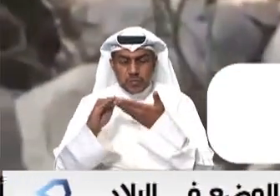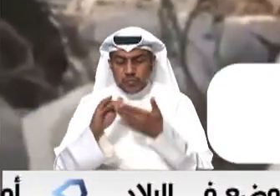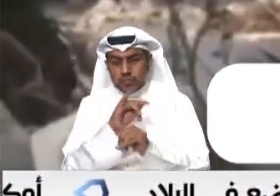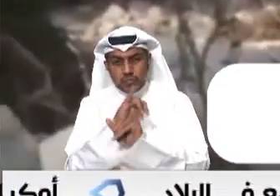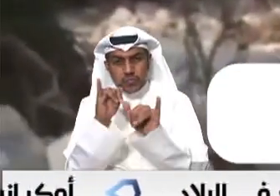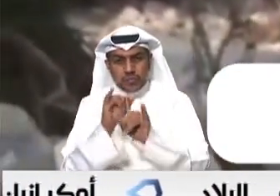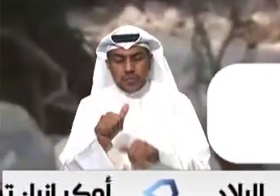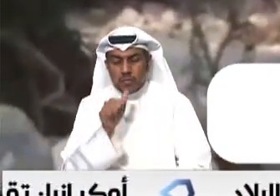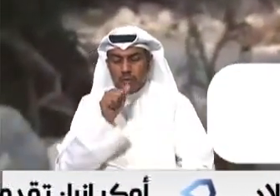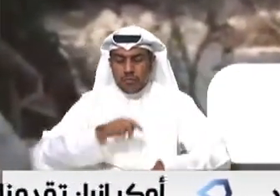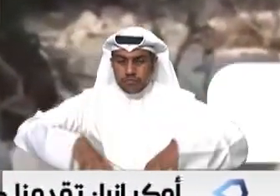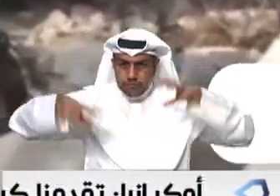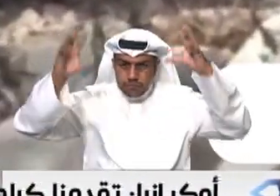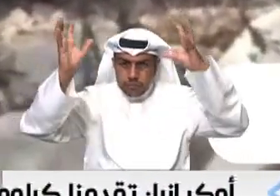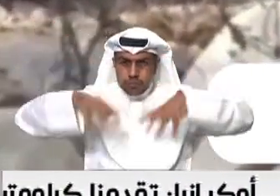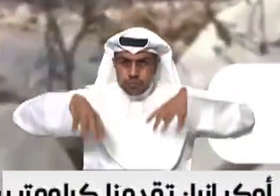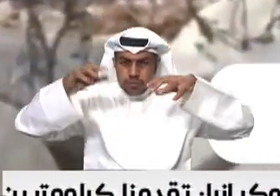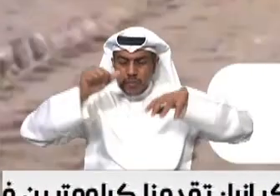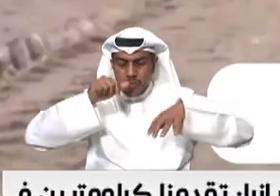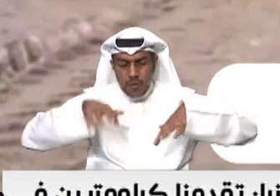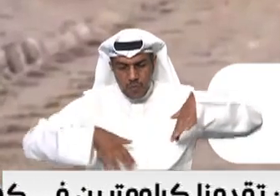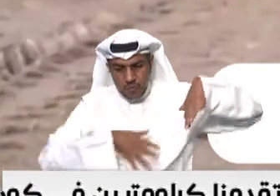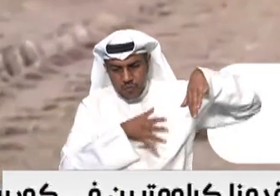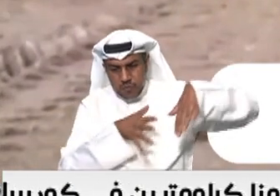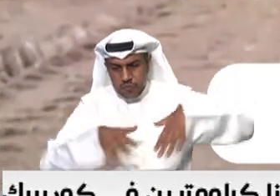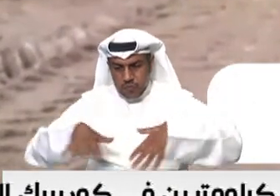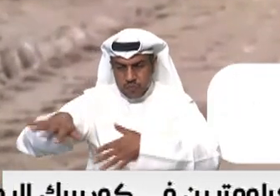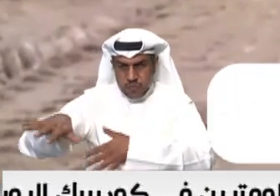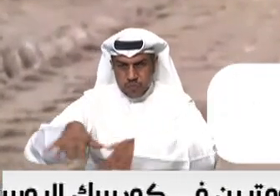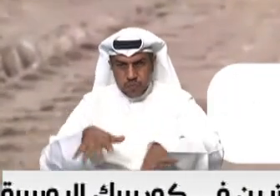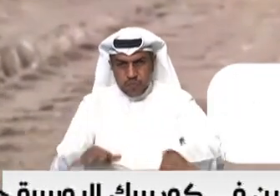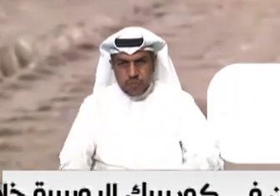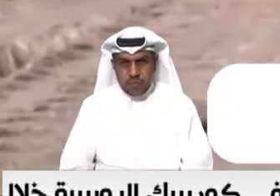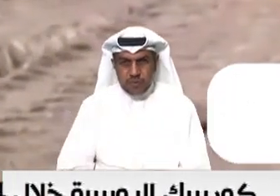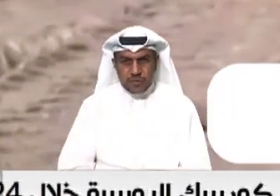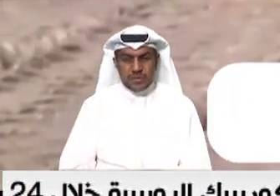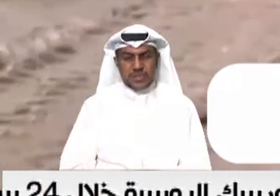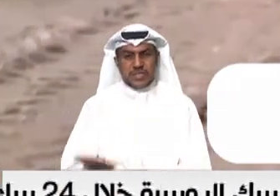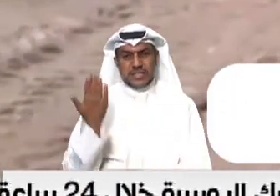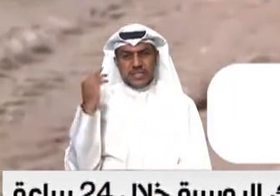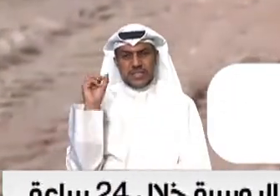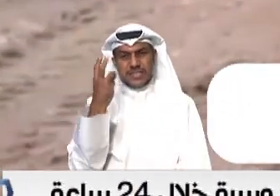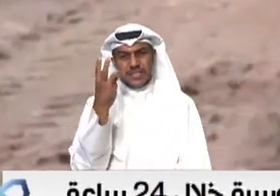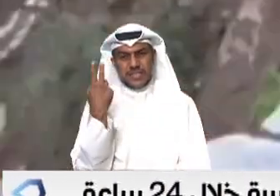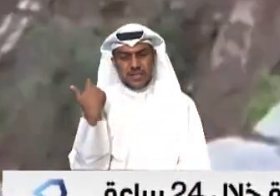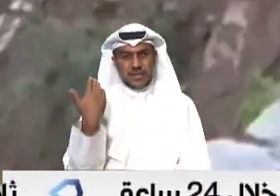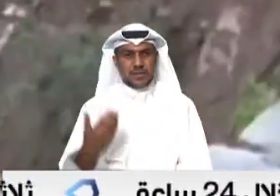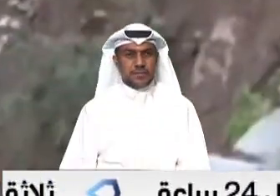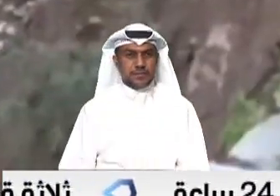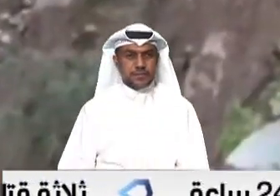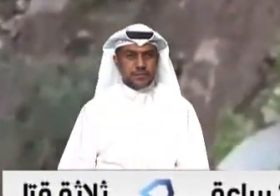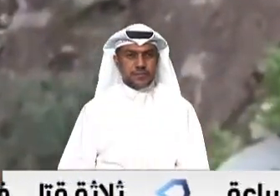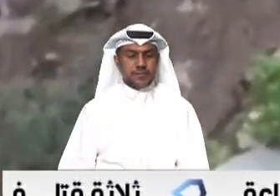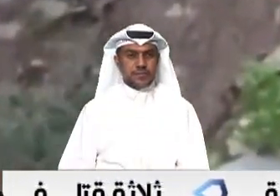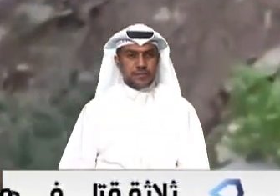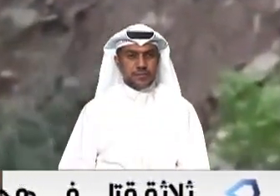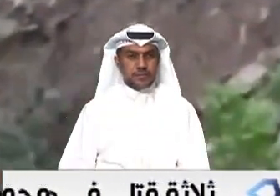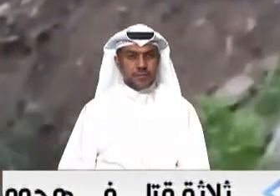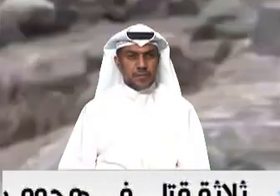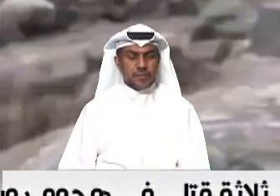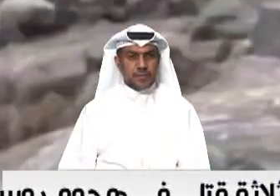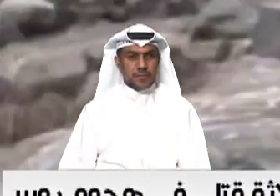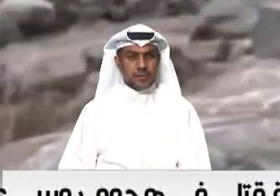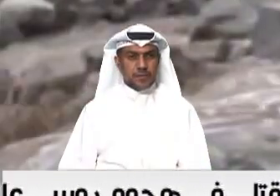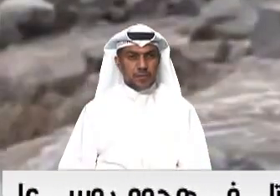تداعيات الأمطار الغزيرة والسيول التي تشهدها اليمن منذ مطلع يوليو الماضي. إن شاء الله والحمد لله على السلامة.